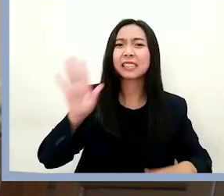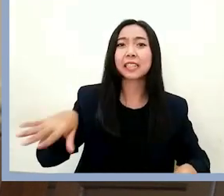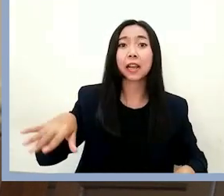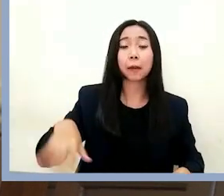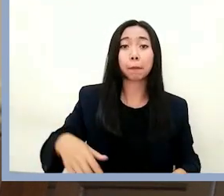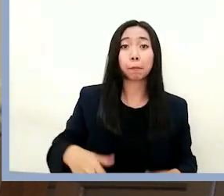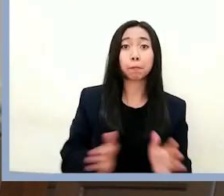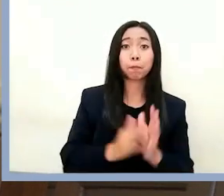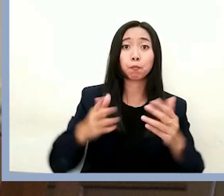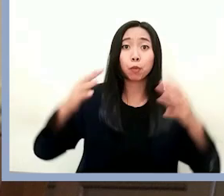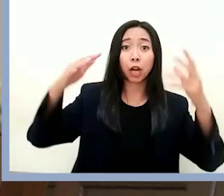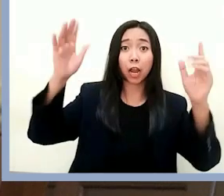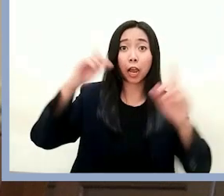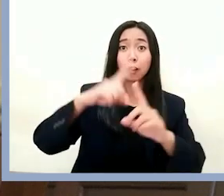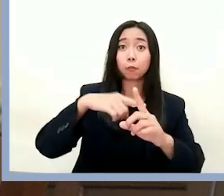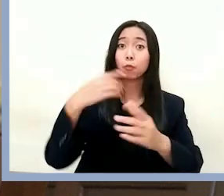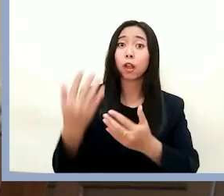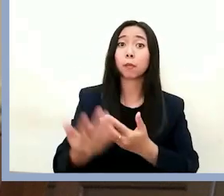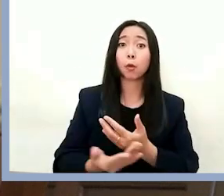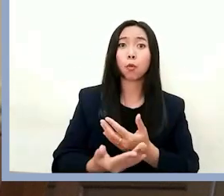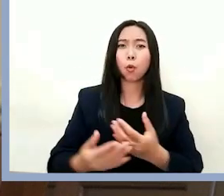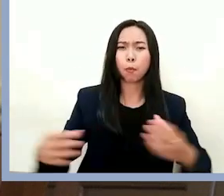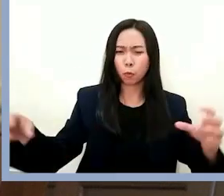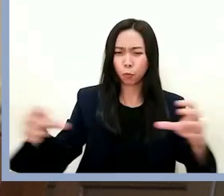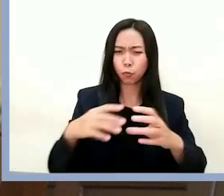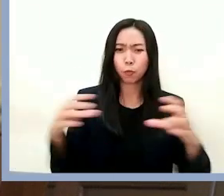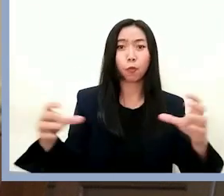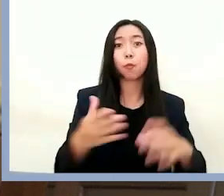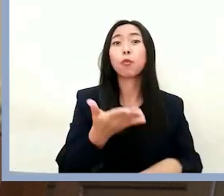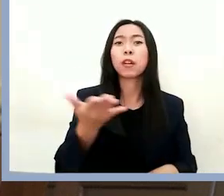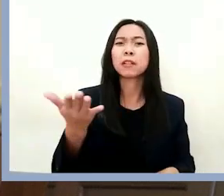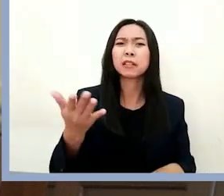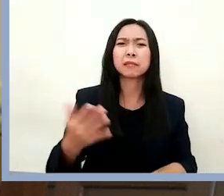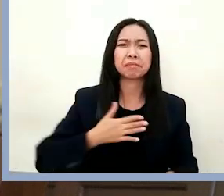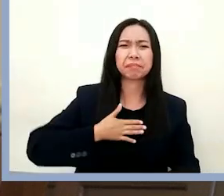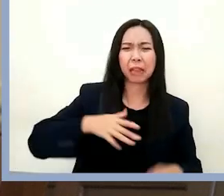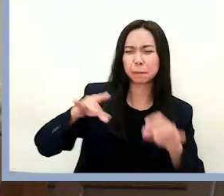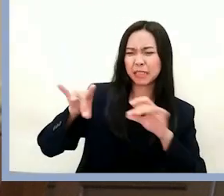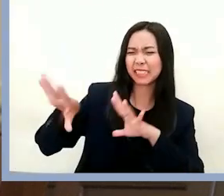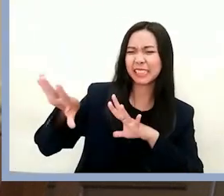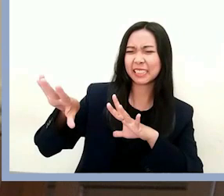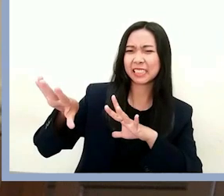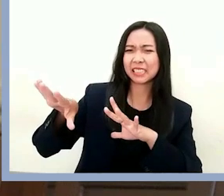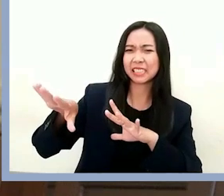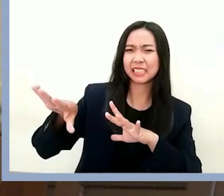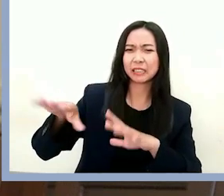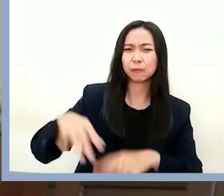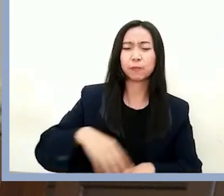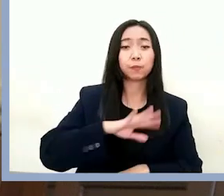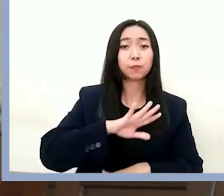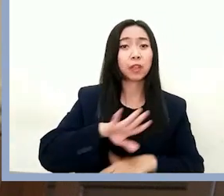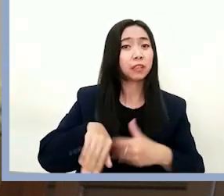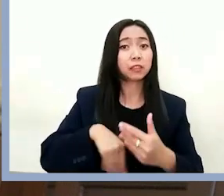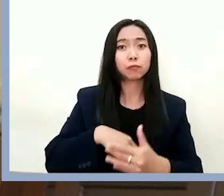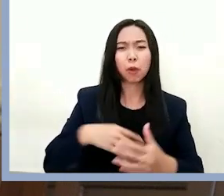perayaan-perayaan bulan barumu dan pertemuan-pertemuanmu yang tetap Aku benci melihatnya semuanya itu menjadi